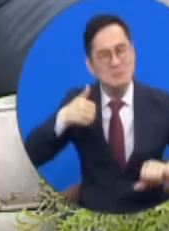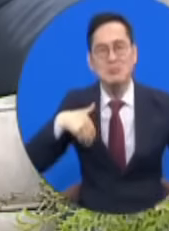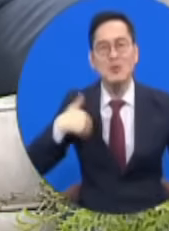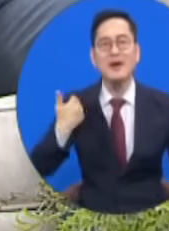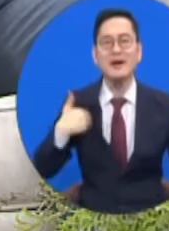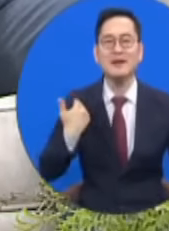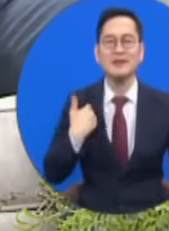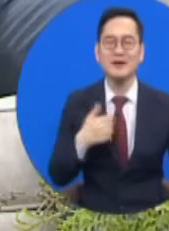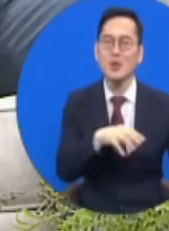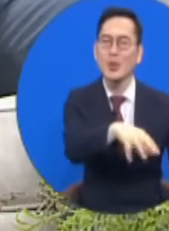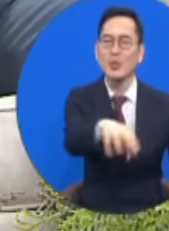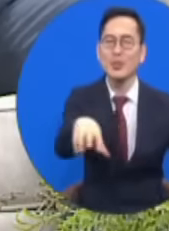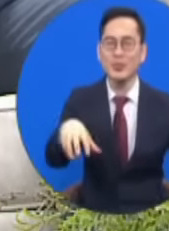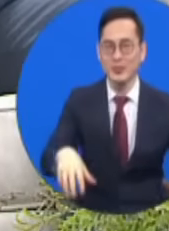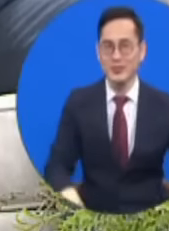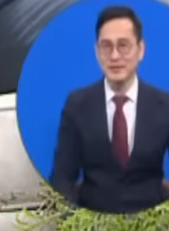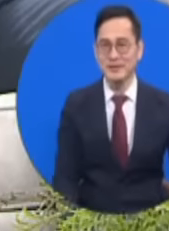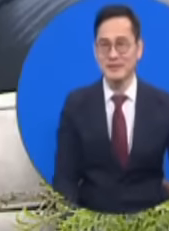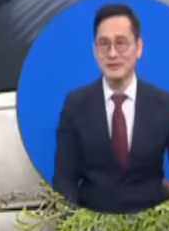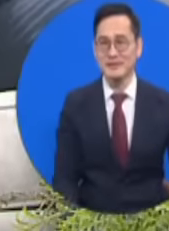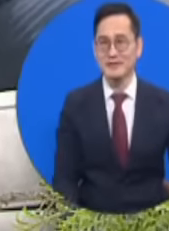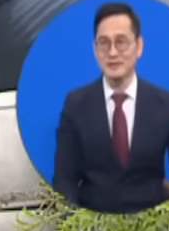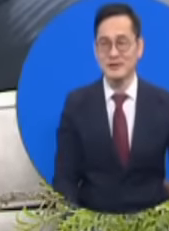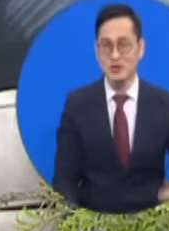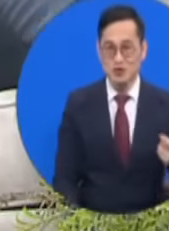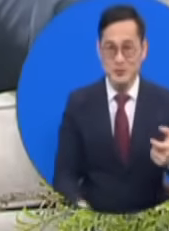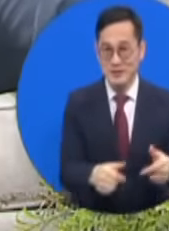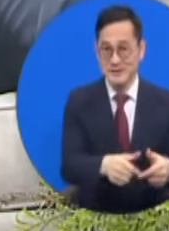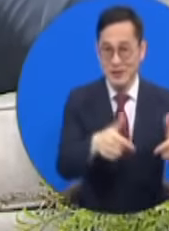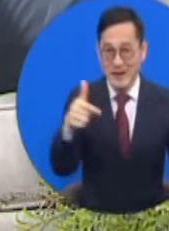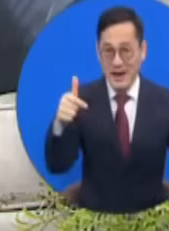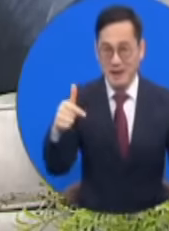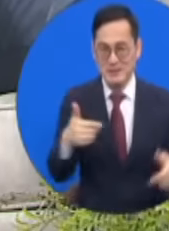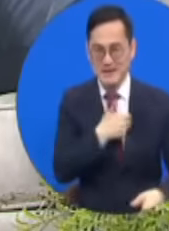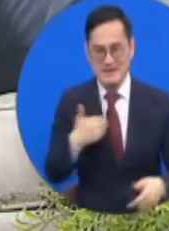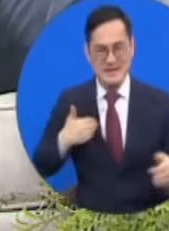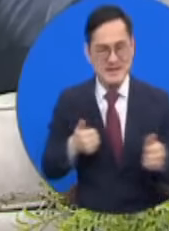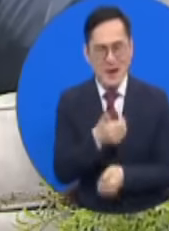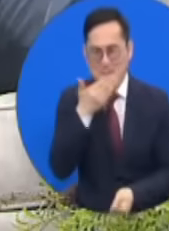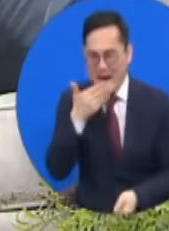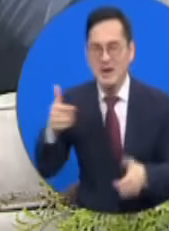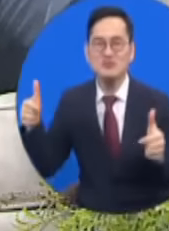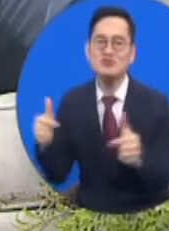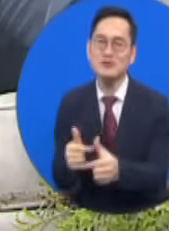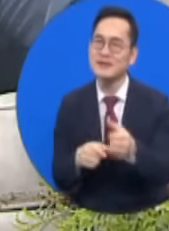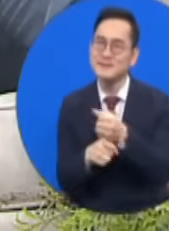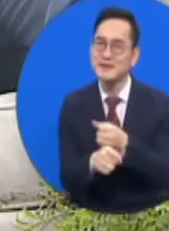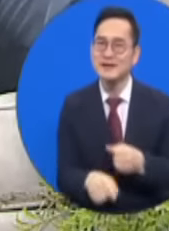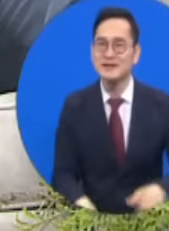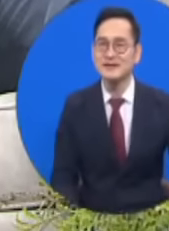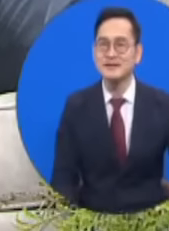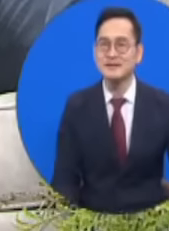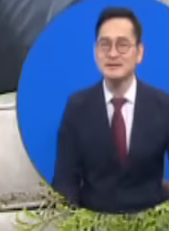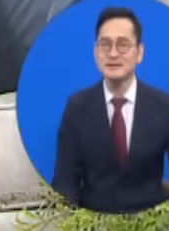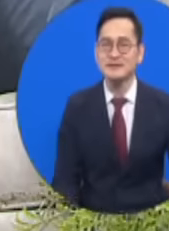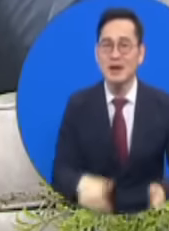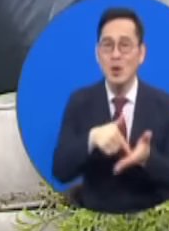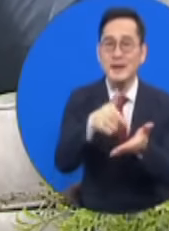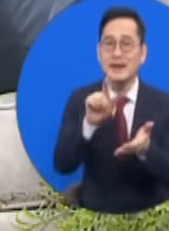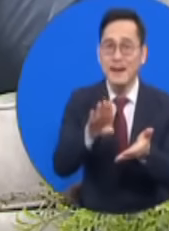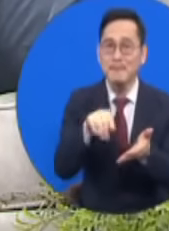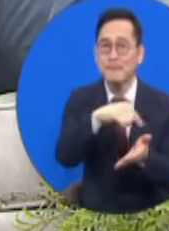한데, 격전지 60곳으로 늘었다는 의미가 어떤 것인지, 그리고 막 지금 보셨던 광진갑의 저 지지율을 어떻게 보시는지.